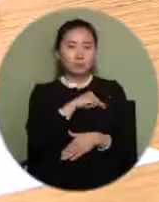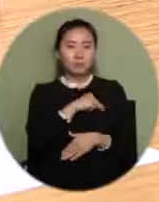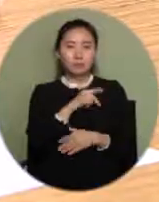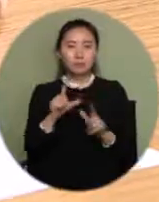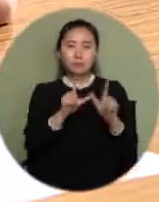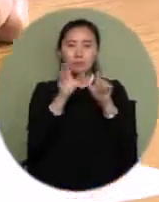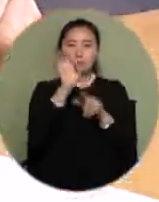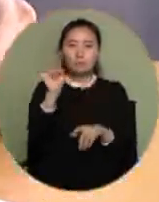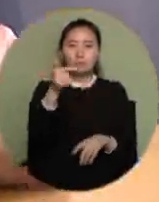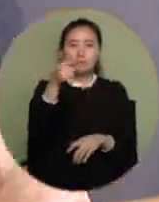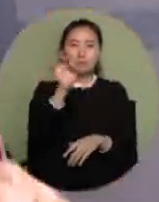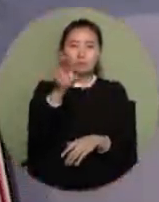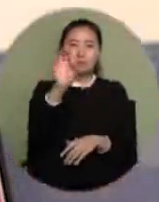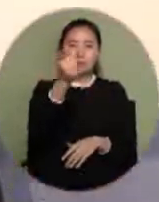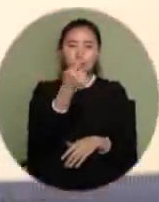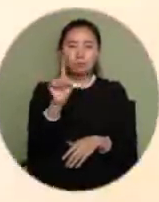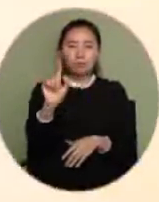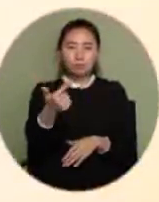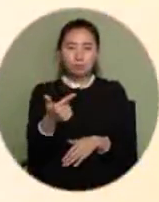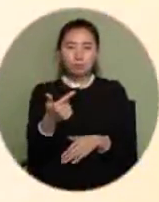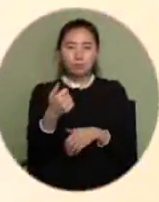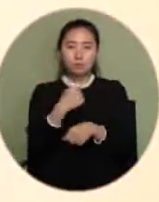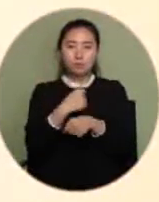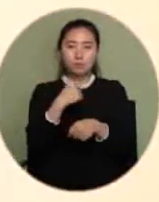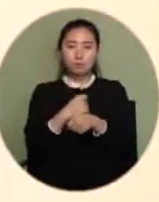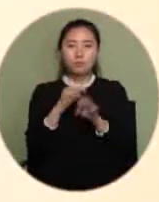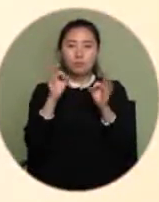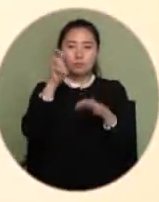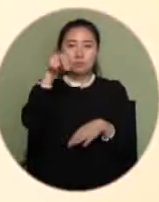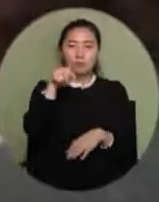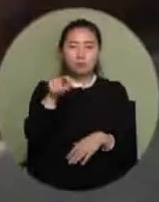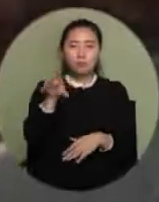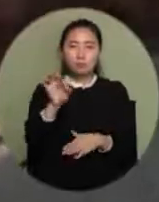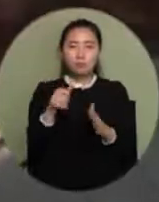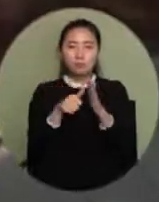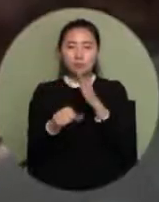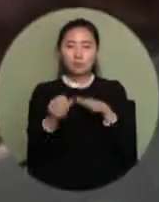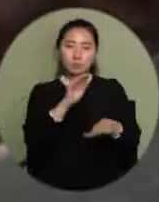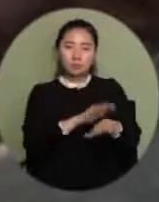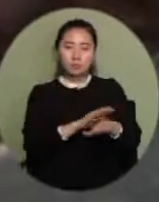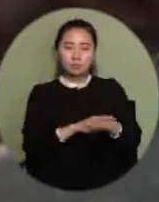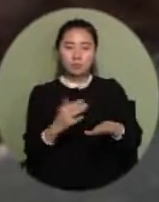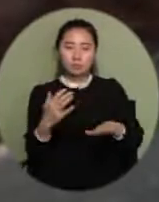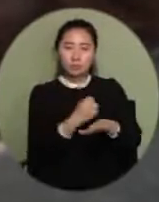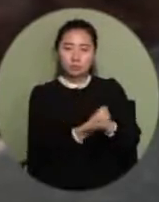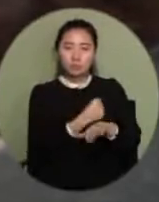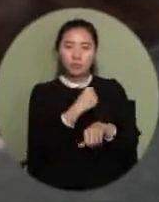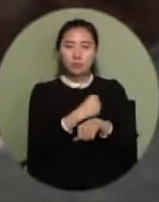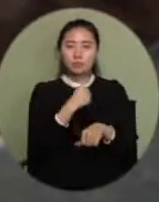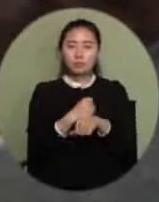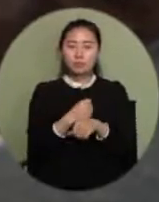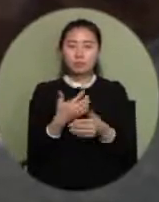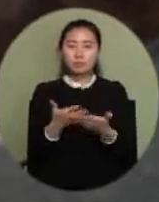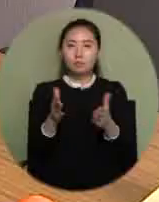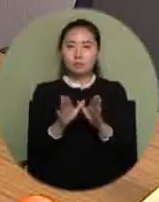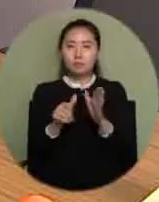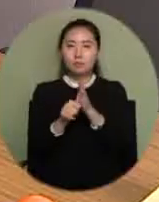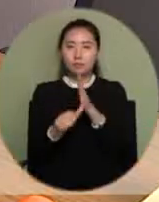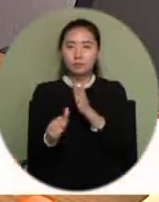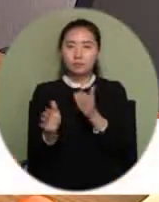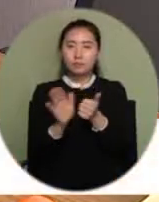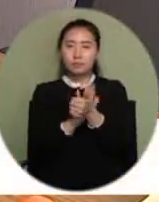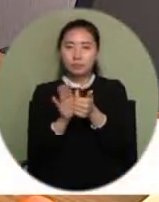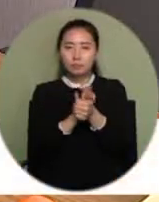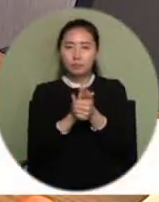지낸 안형환 전 의원입니다. 역시 김무성 대표의 대표적인 오른팔. 당대표 경선 당시